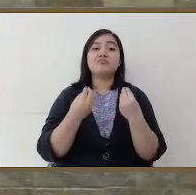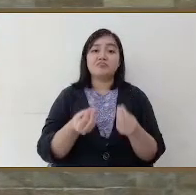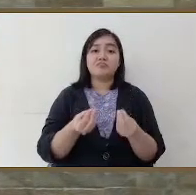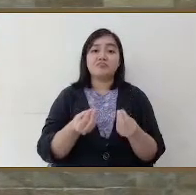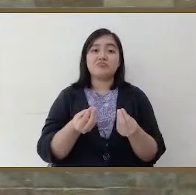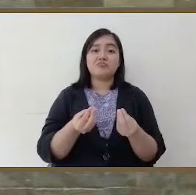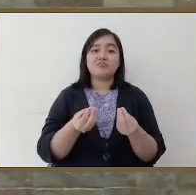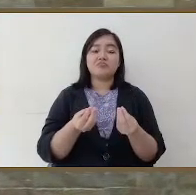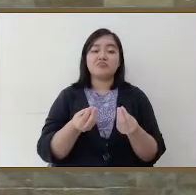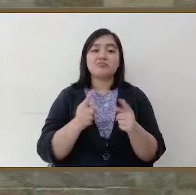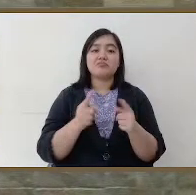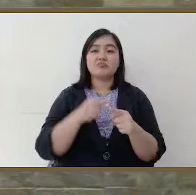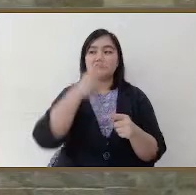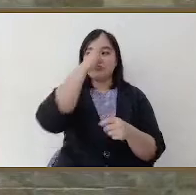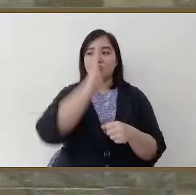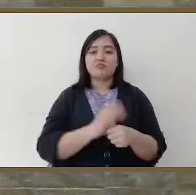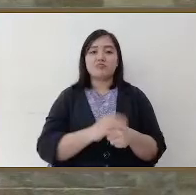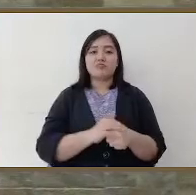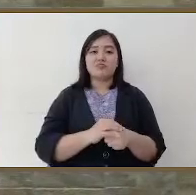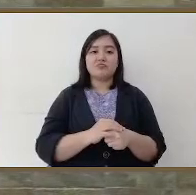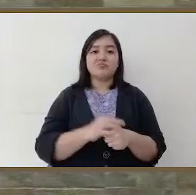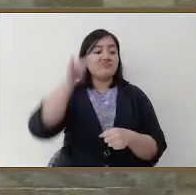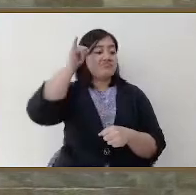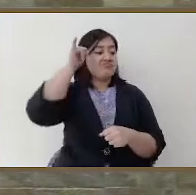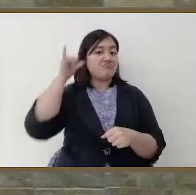Kahapon lamang nagkasala ka.